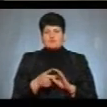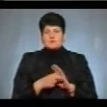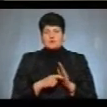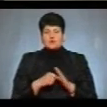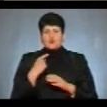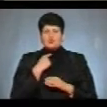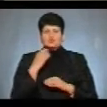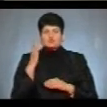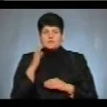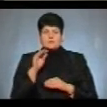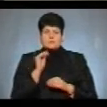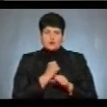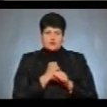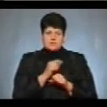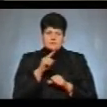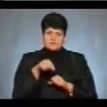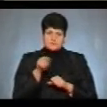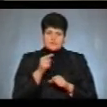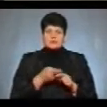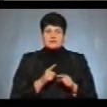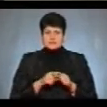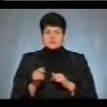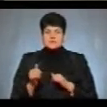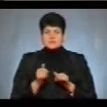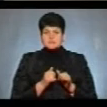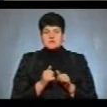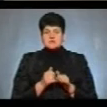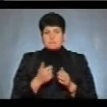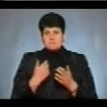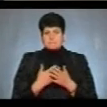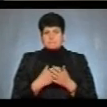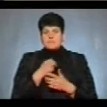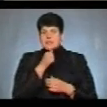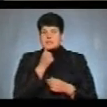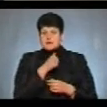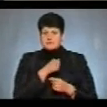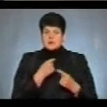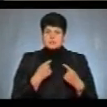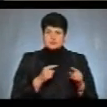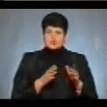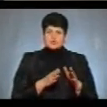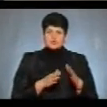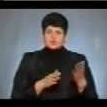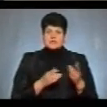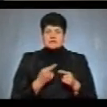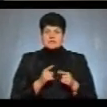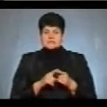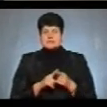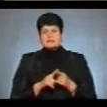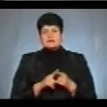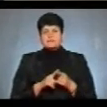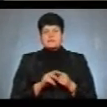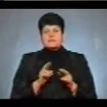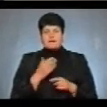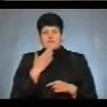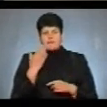відповідно, ставлять певну помітку, тобто це якраз забезпечується принцип таємності голосування. А з іншої сторони, це може розцінюватися як